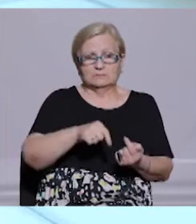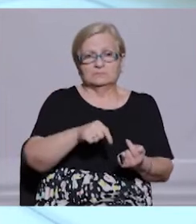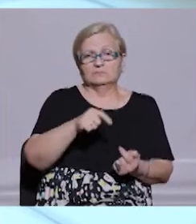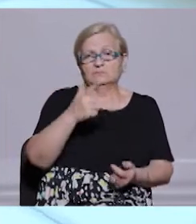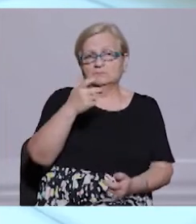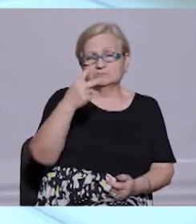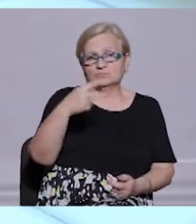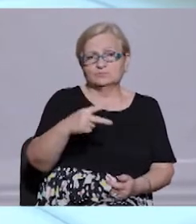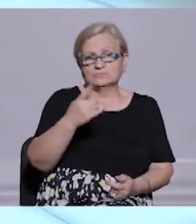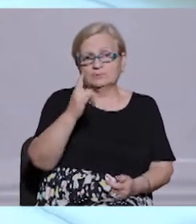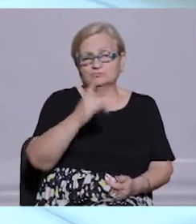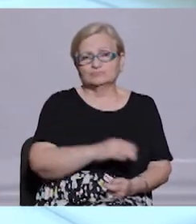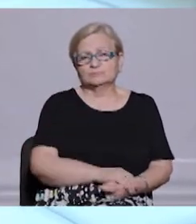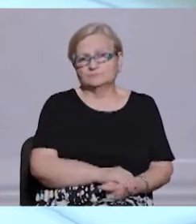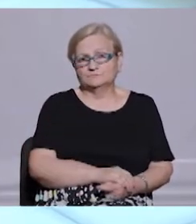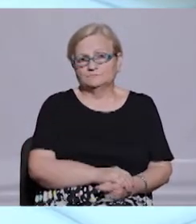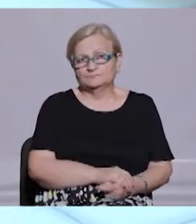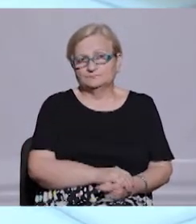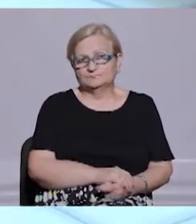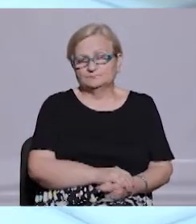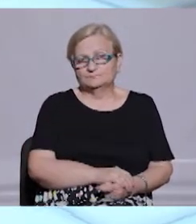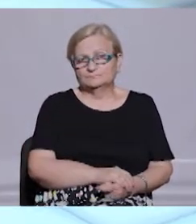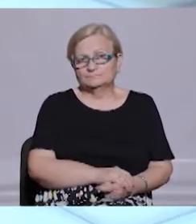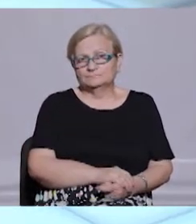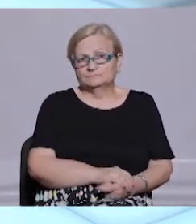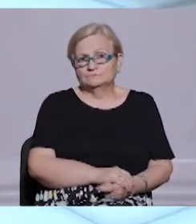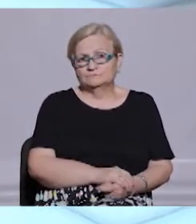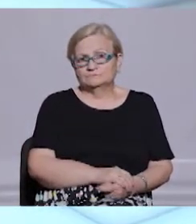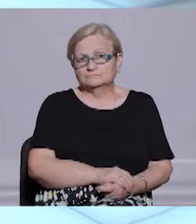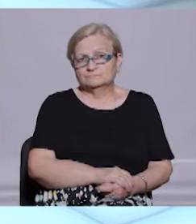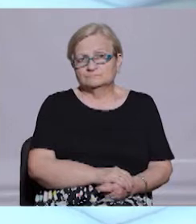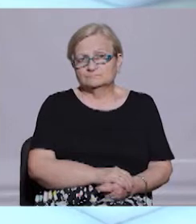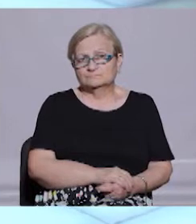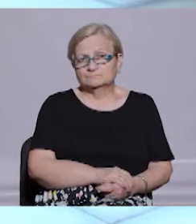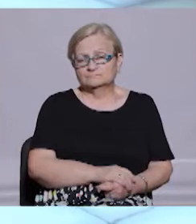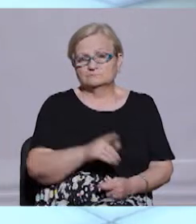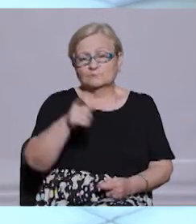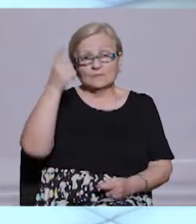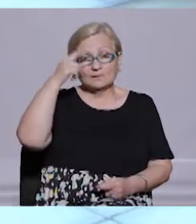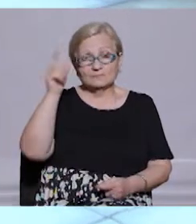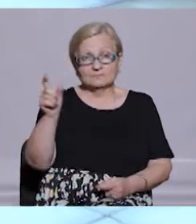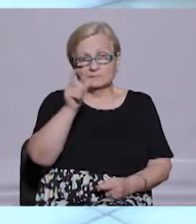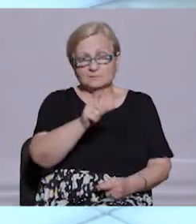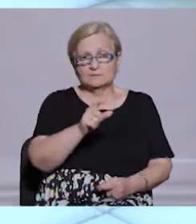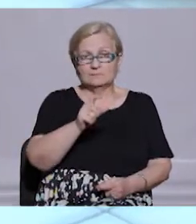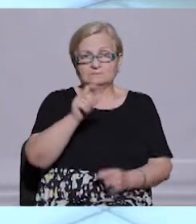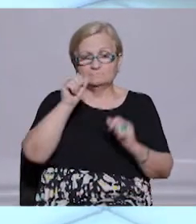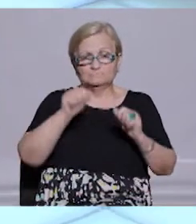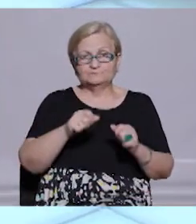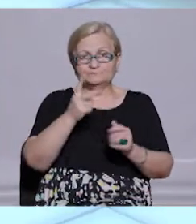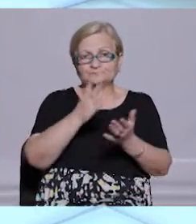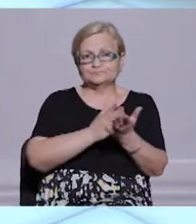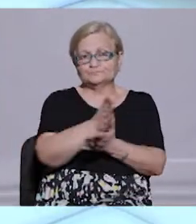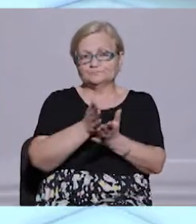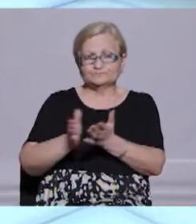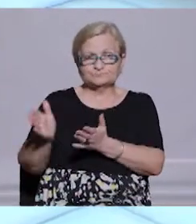შეესაბამება 320 მოსწავლე. ახლა ნახეთ, ამ ამოცანას ხსნით ხოლმე ორნაირად. ერთი არის